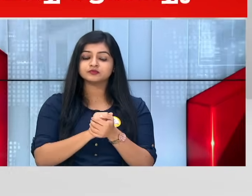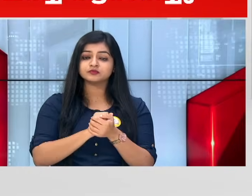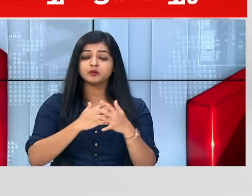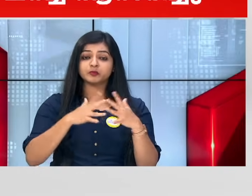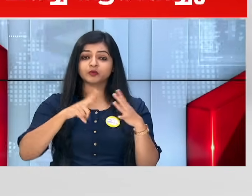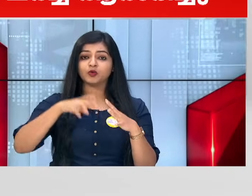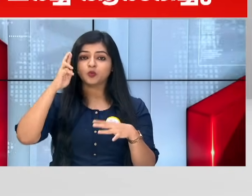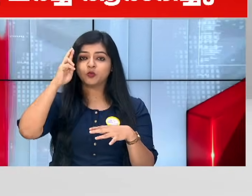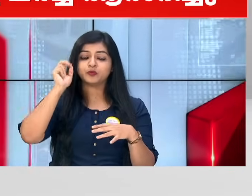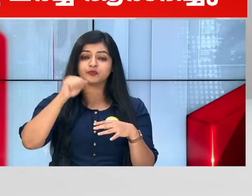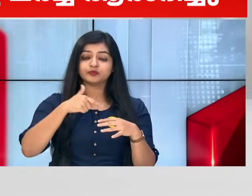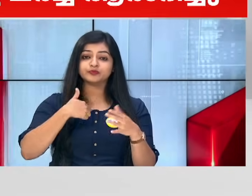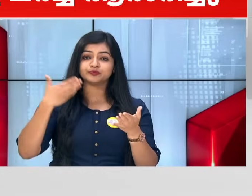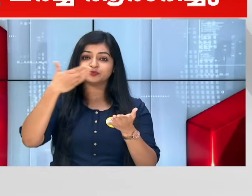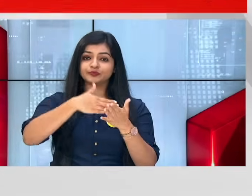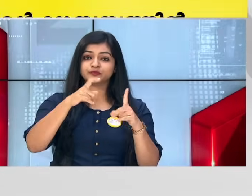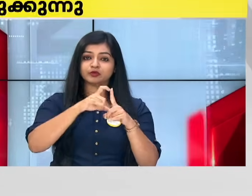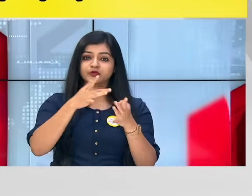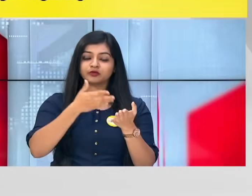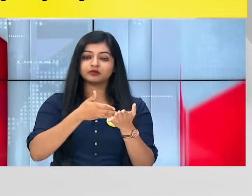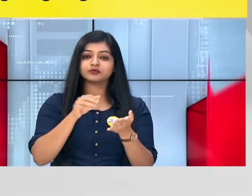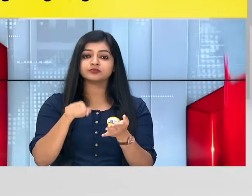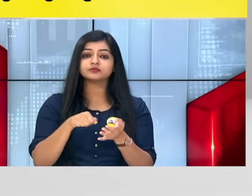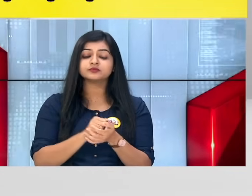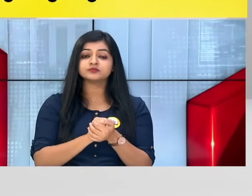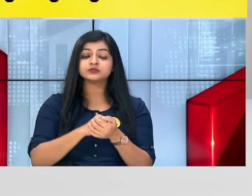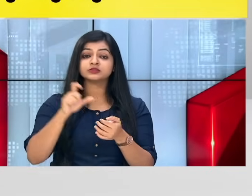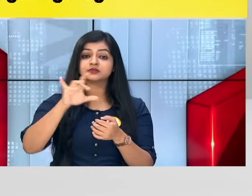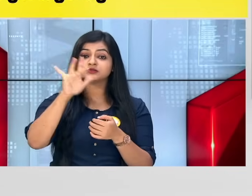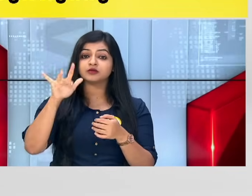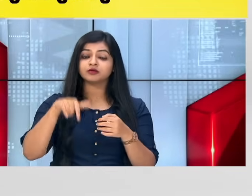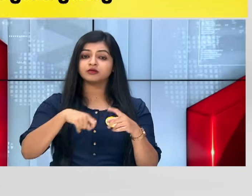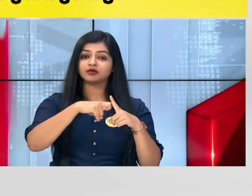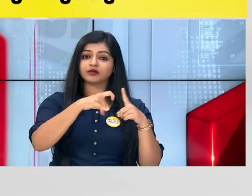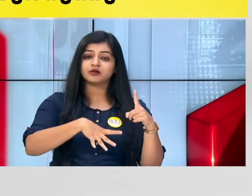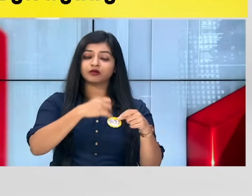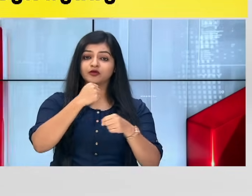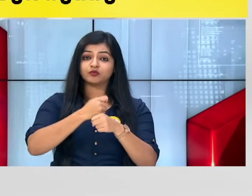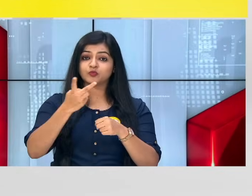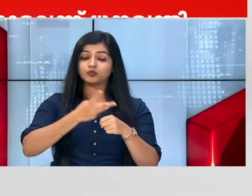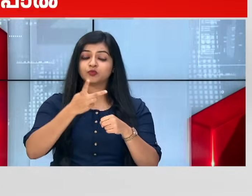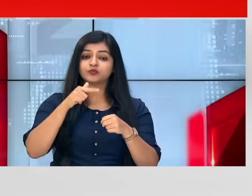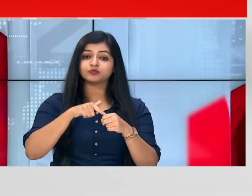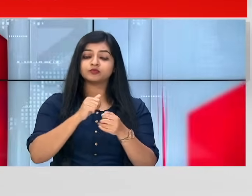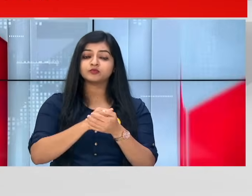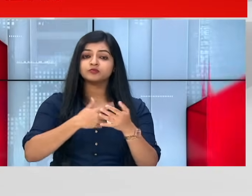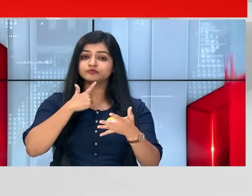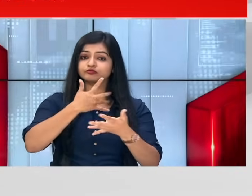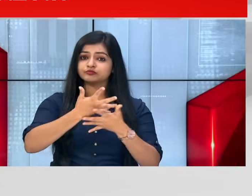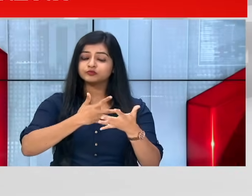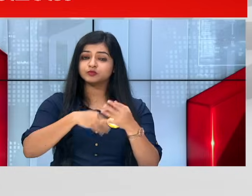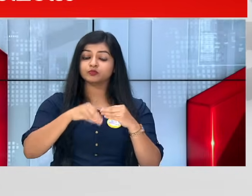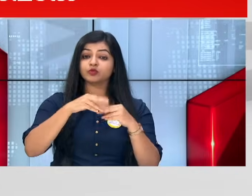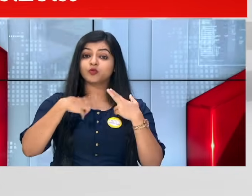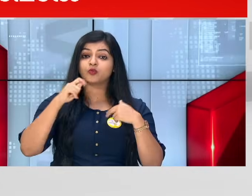ഞങ്ങൾ ഇവിടെ ഈ പരിപാടിക്ക് വന്നിരിക്കുന്നത്. കേന്ദ്ര സംസ്ഥാന ഗവൺമെൻറ്റുകൾ എല്ലാം തമ്മിലുള്ള ബന്ധത്തിൽ കോടതി